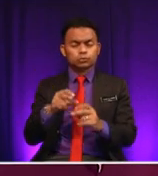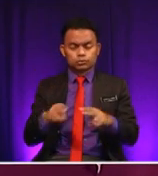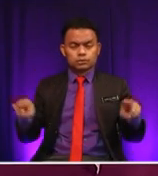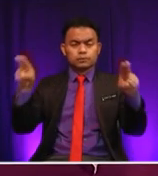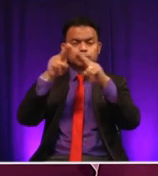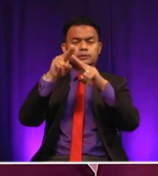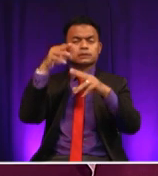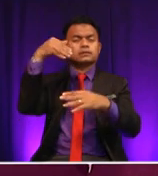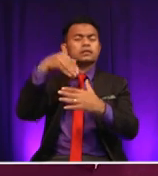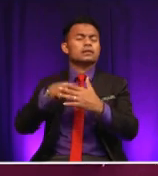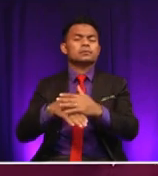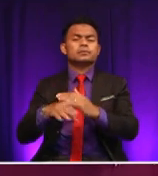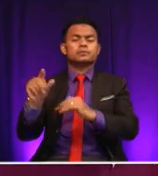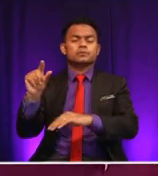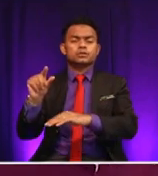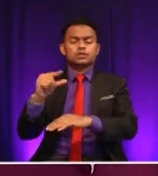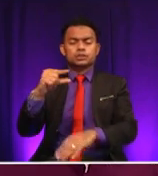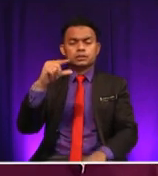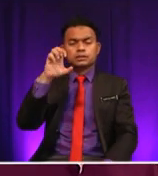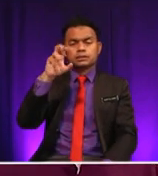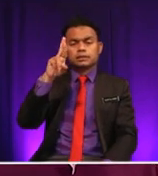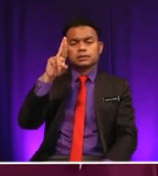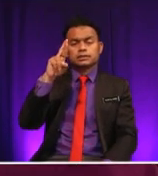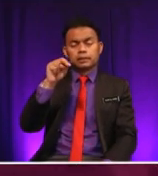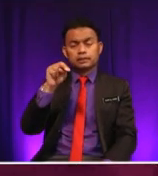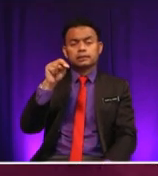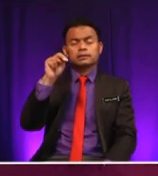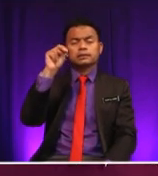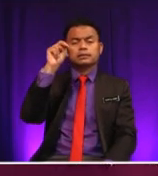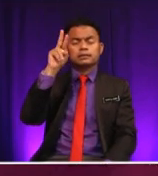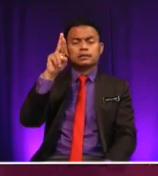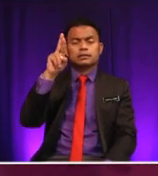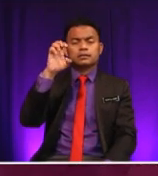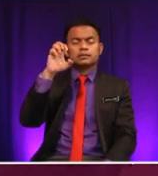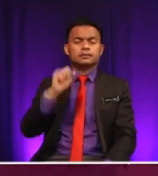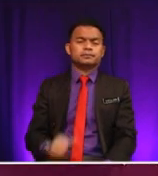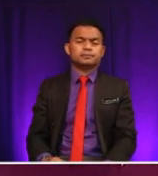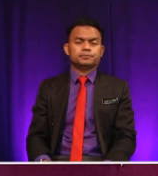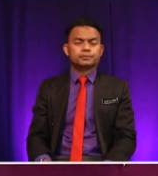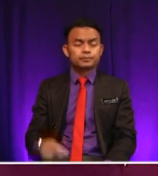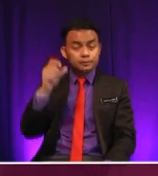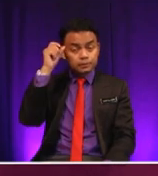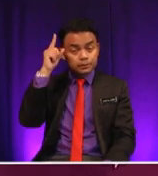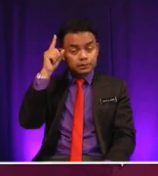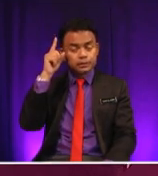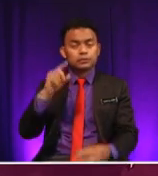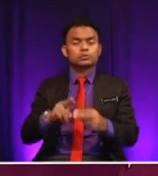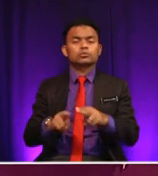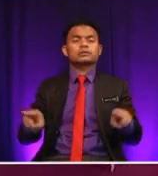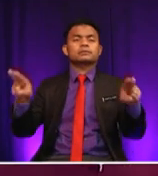genre prosa tema ini merupakan persoalan utama ataupun gagasan pemikiran utama atau